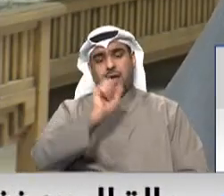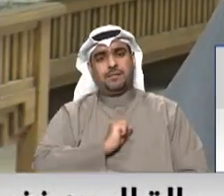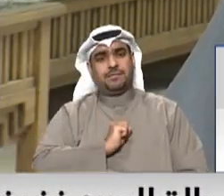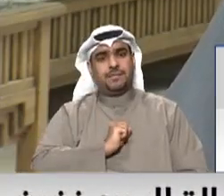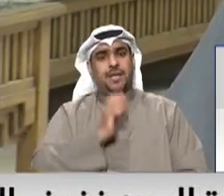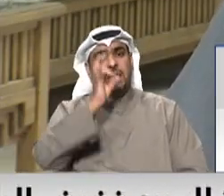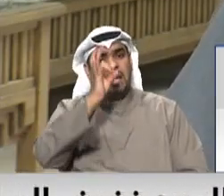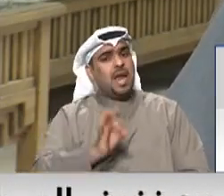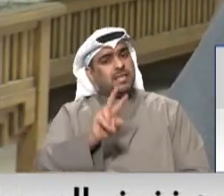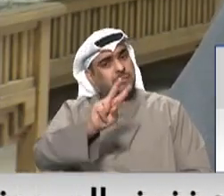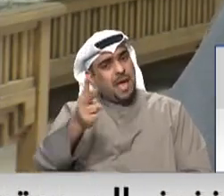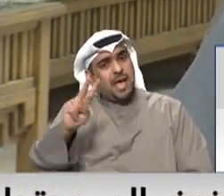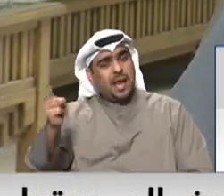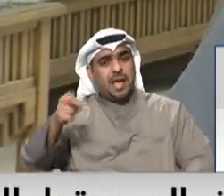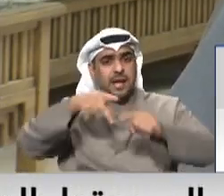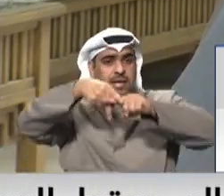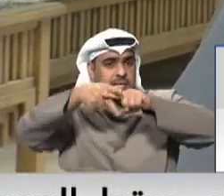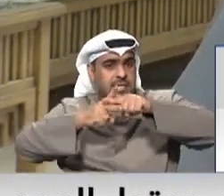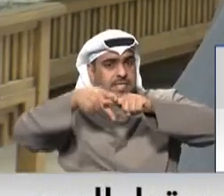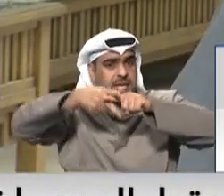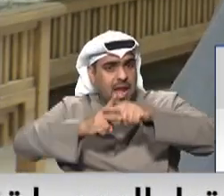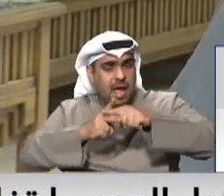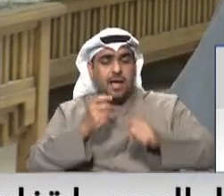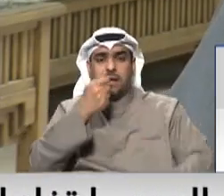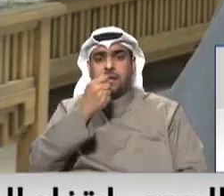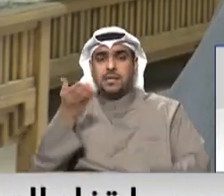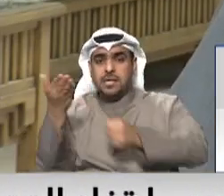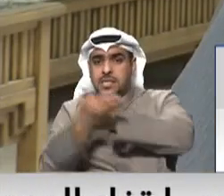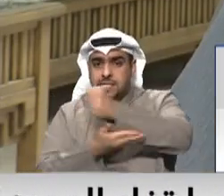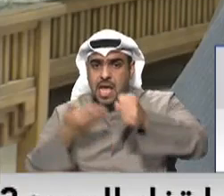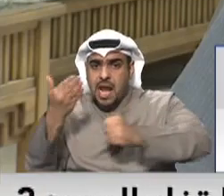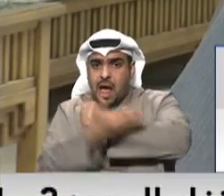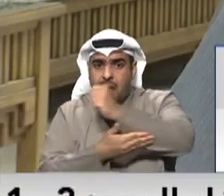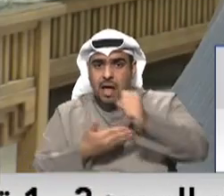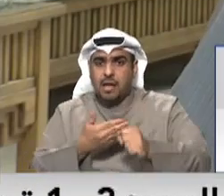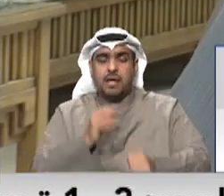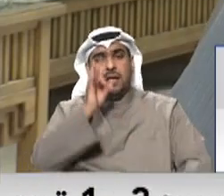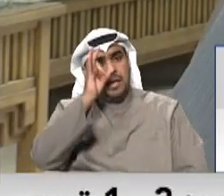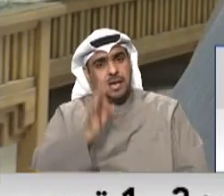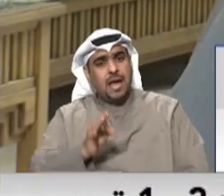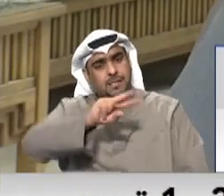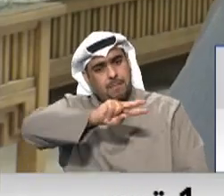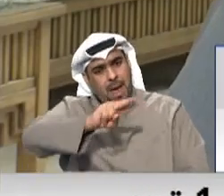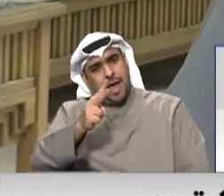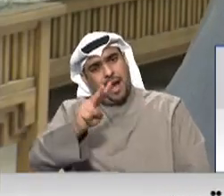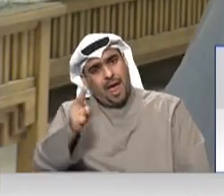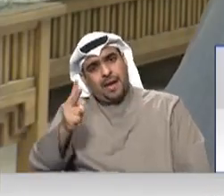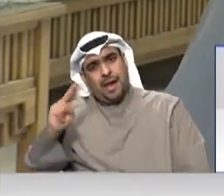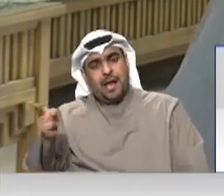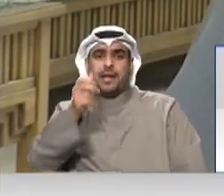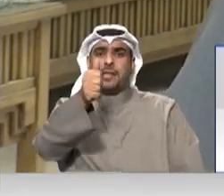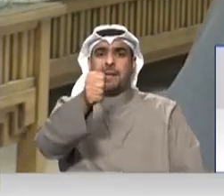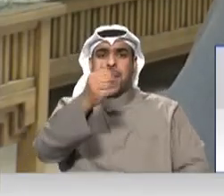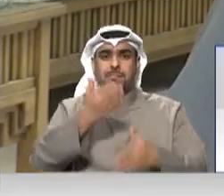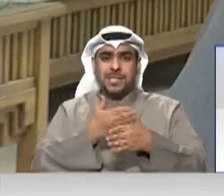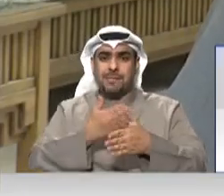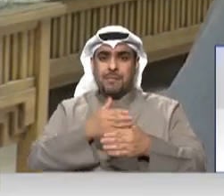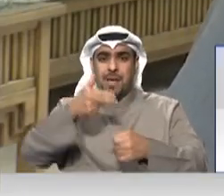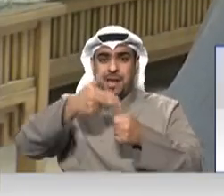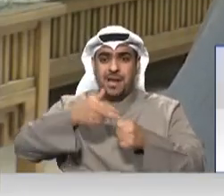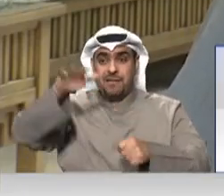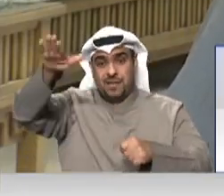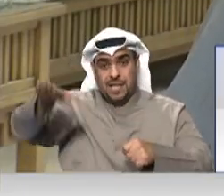لما نقول احنا بعيدا عندنا تكون هي بعيدا عن النفط بحيث ان الواحد همم يصدر منتجات اخرى